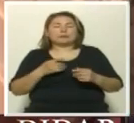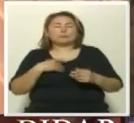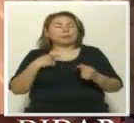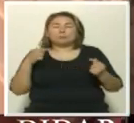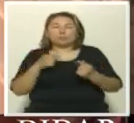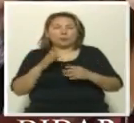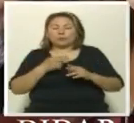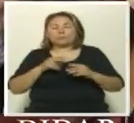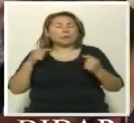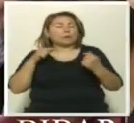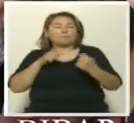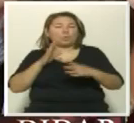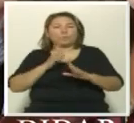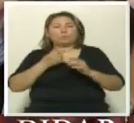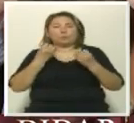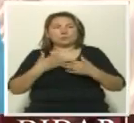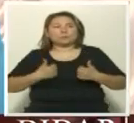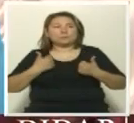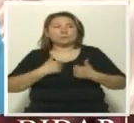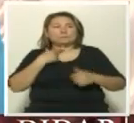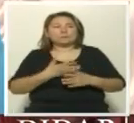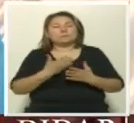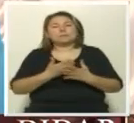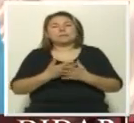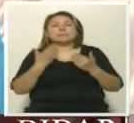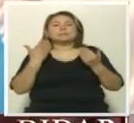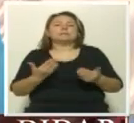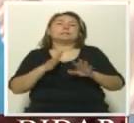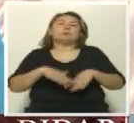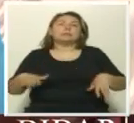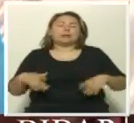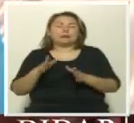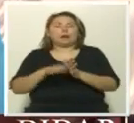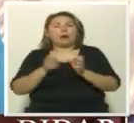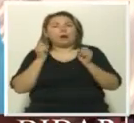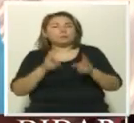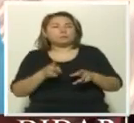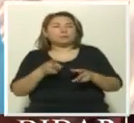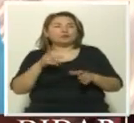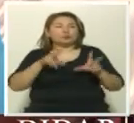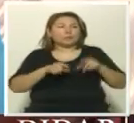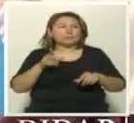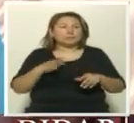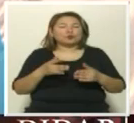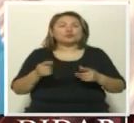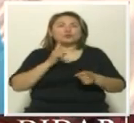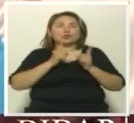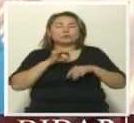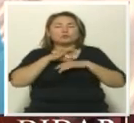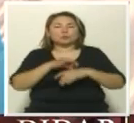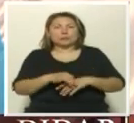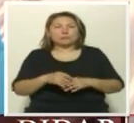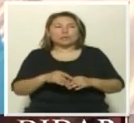ойыны заңға сәйкес береміз деп. Мысалы, сіздер айтқан балалардың қауіпсіздігін қамтамасыз ететін жер асты өткелін